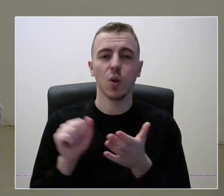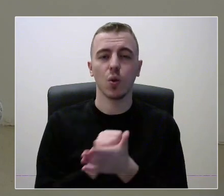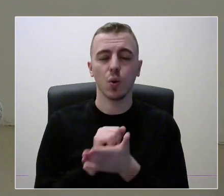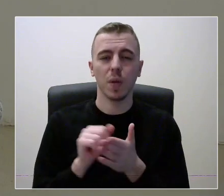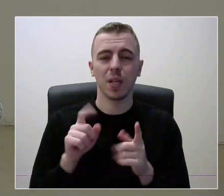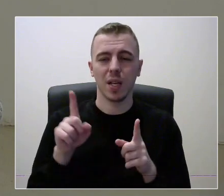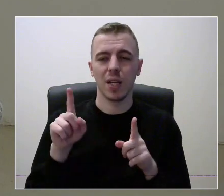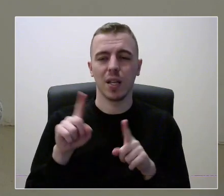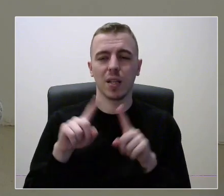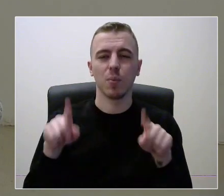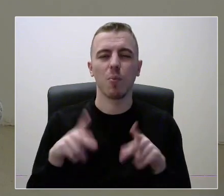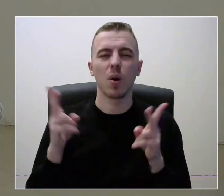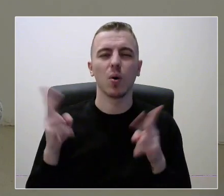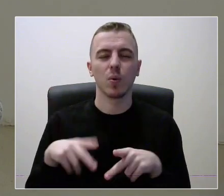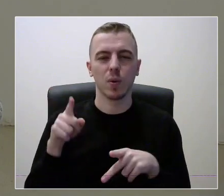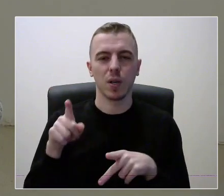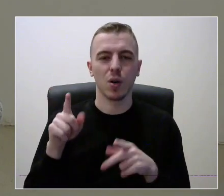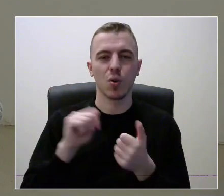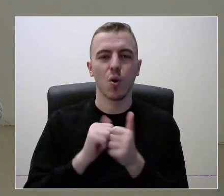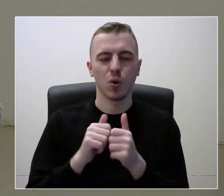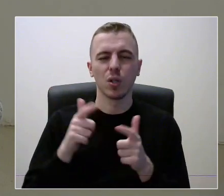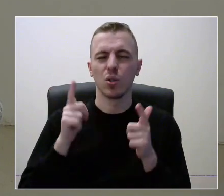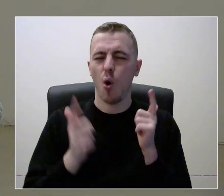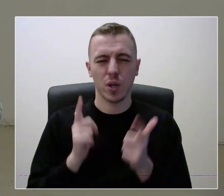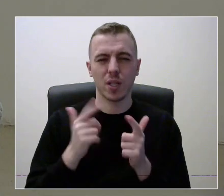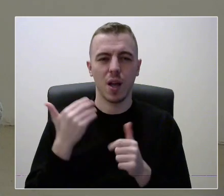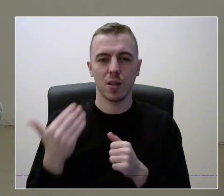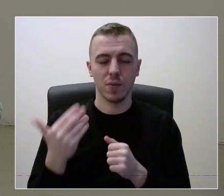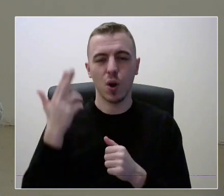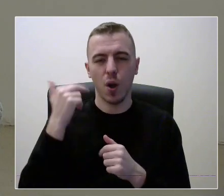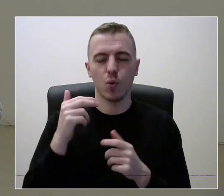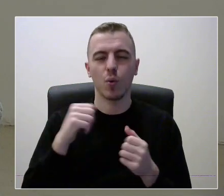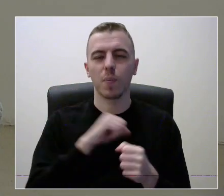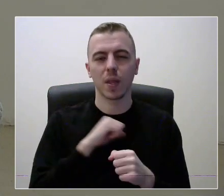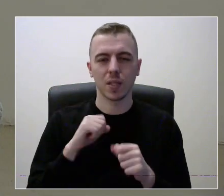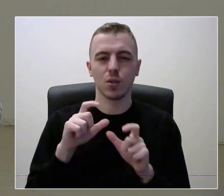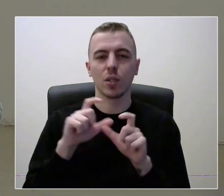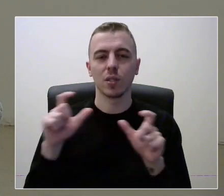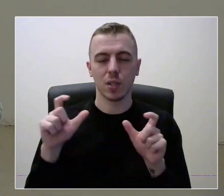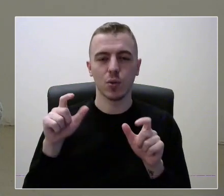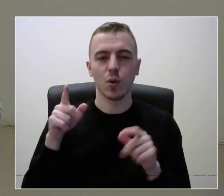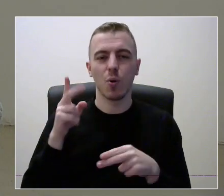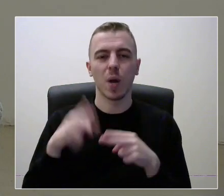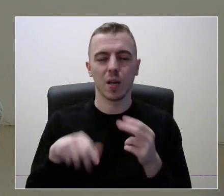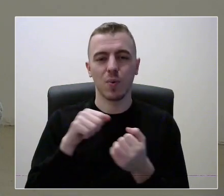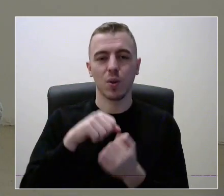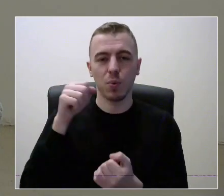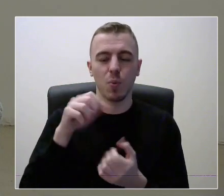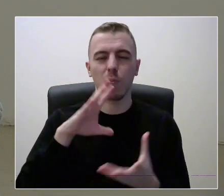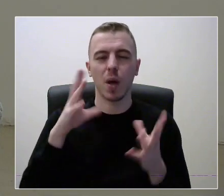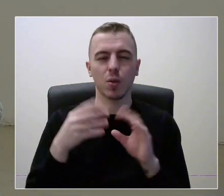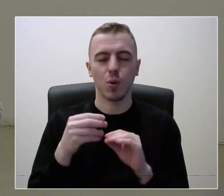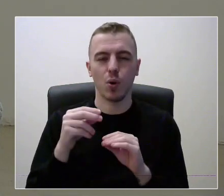reikalinga konkursui, jis yra tikras originalas, tai yra Kauno medicinos instituto baigimo diplomas bendrosios praktikos